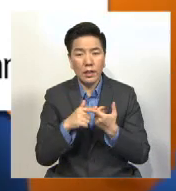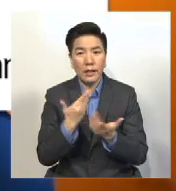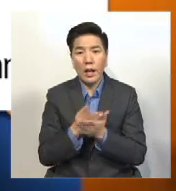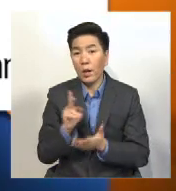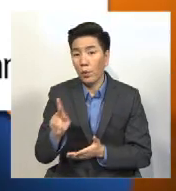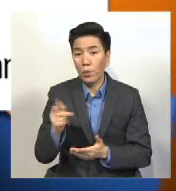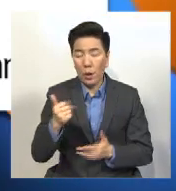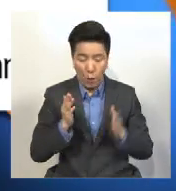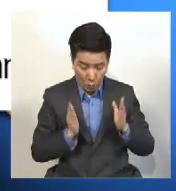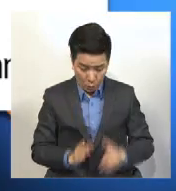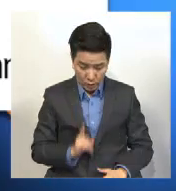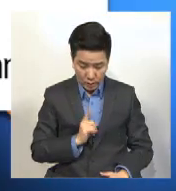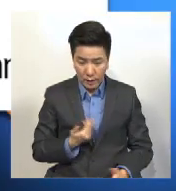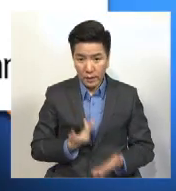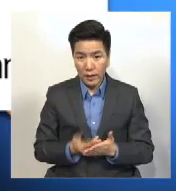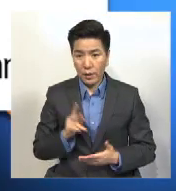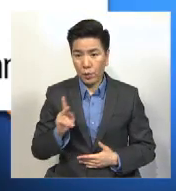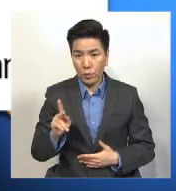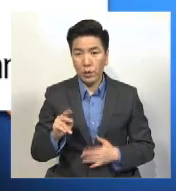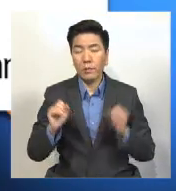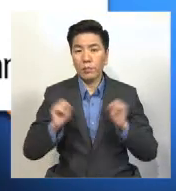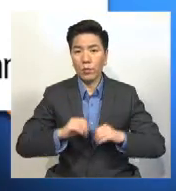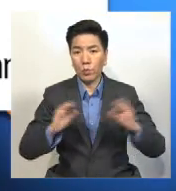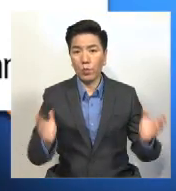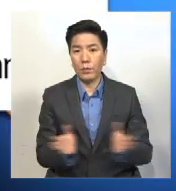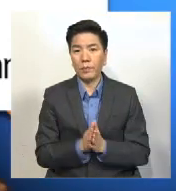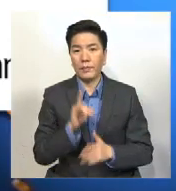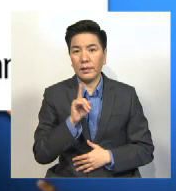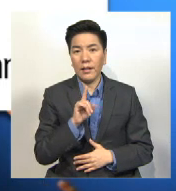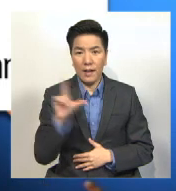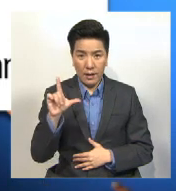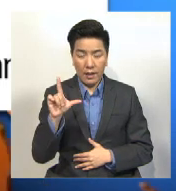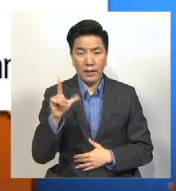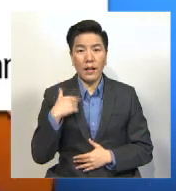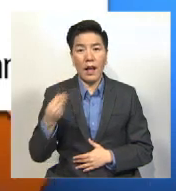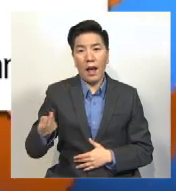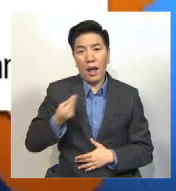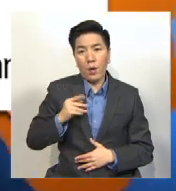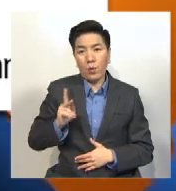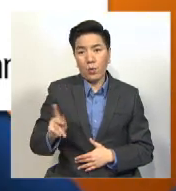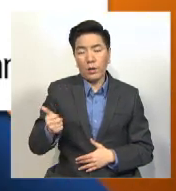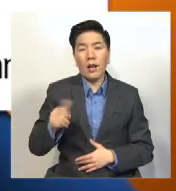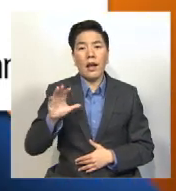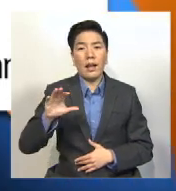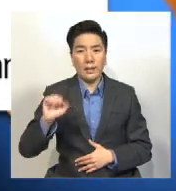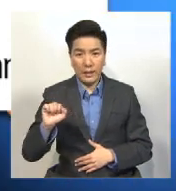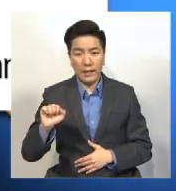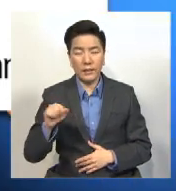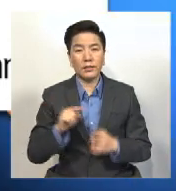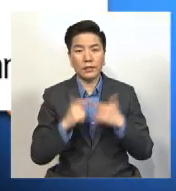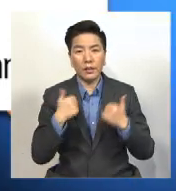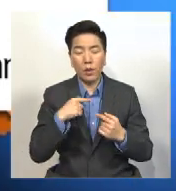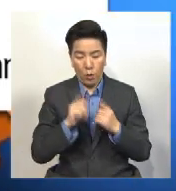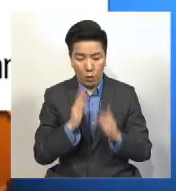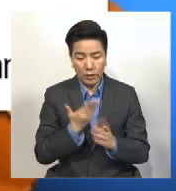ที่ให้ได้นะคะสำหรับลูกหนี้ที่มีวงเงินอนุมัติรวมไม่เกิน1ล้านบาทให้วงเงินกู้ไม่เกิน 500,000 บาท